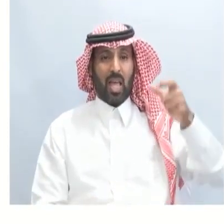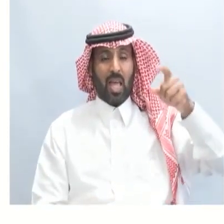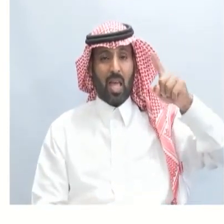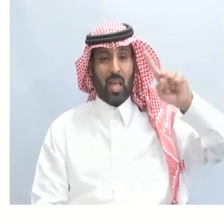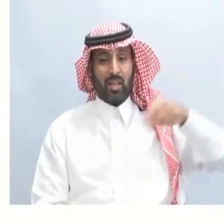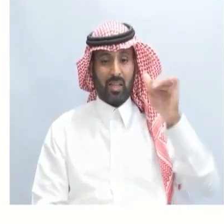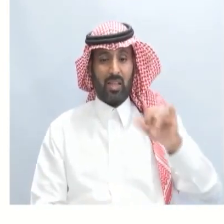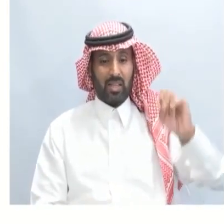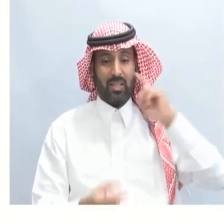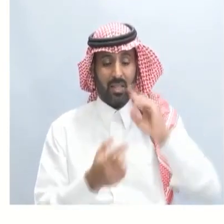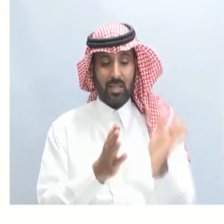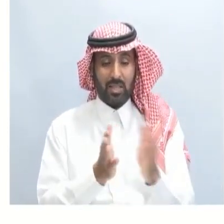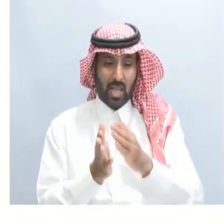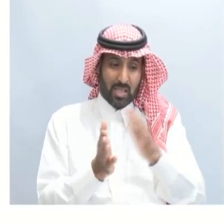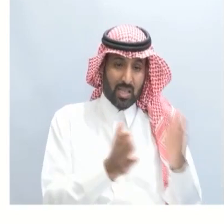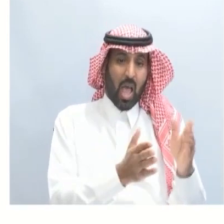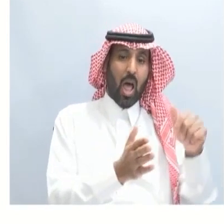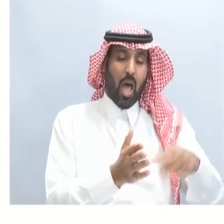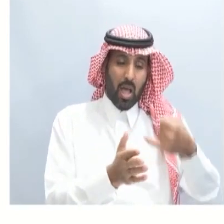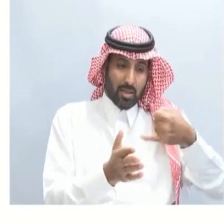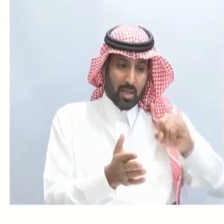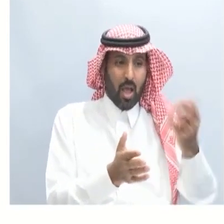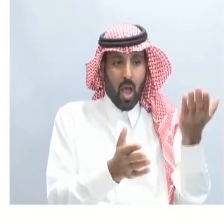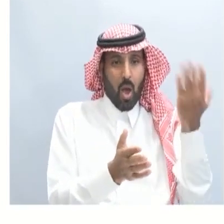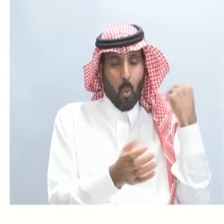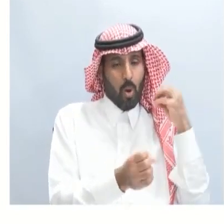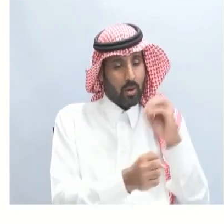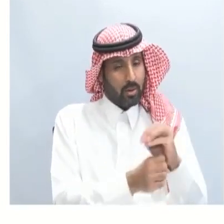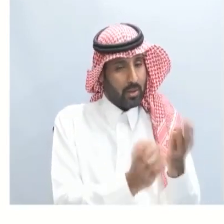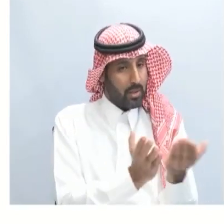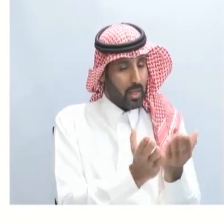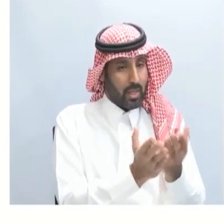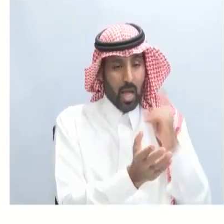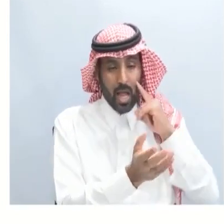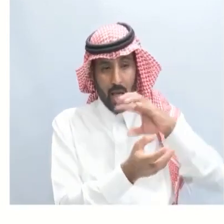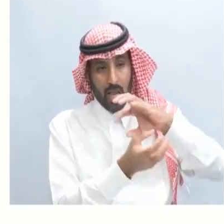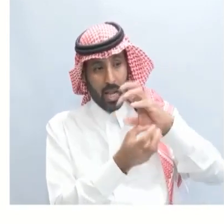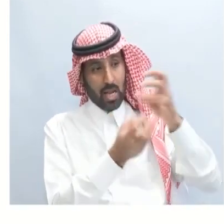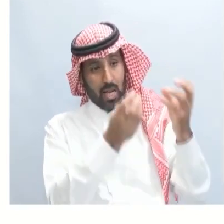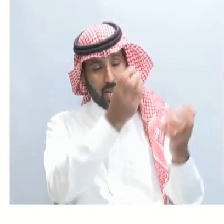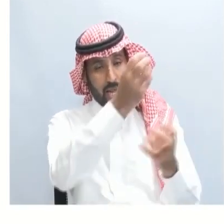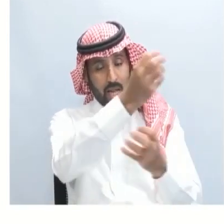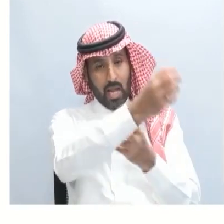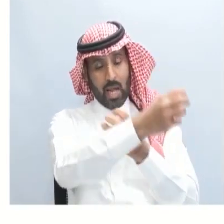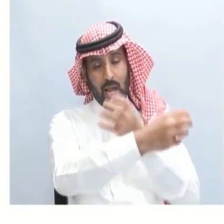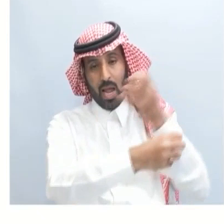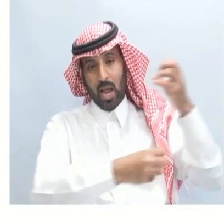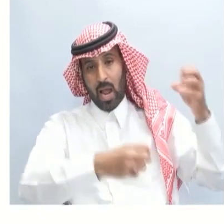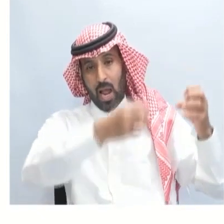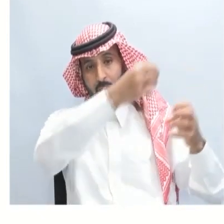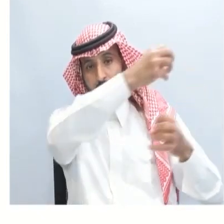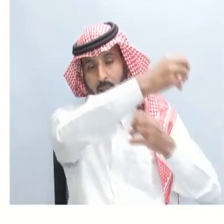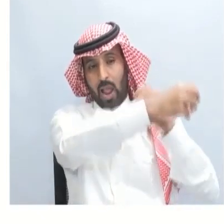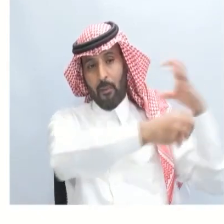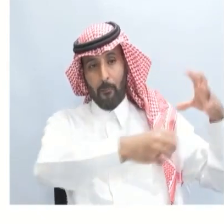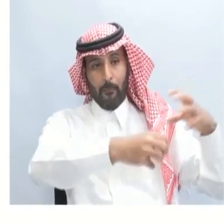هي على يسار الشاشه اذا على يسار الشاشه حركه الارض حول الشمس تسمى حركه دائريه يعني الجسم